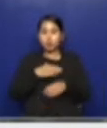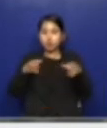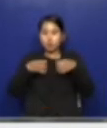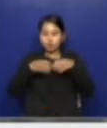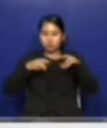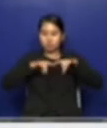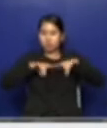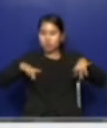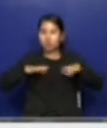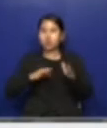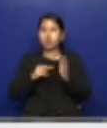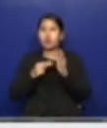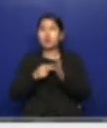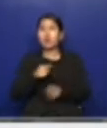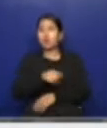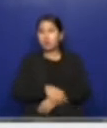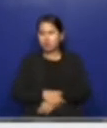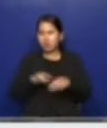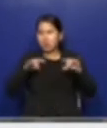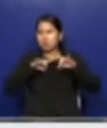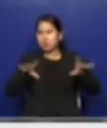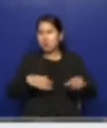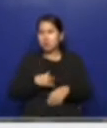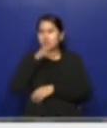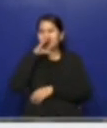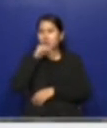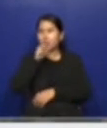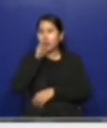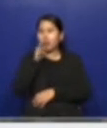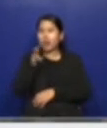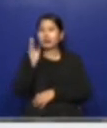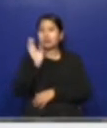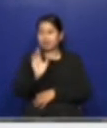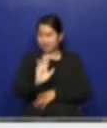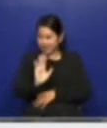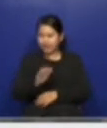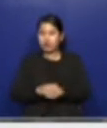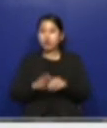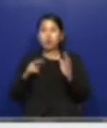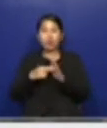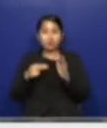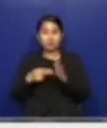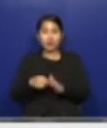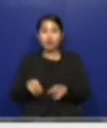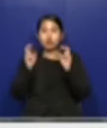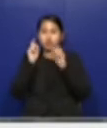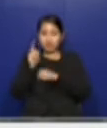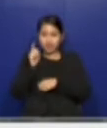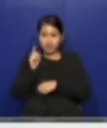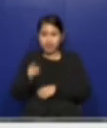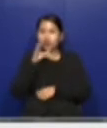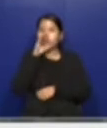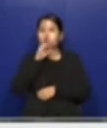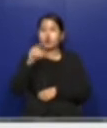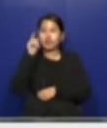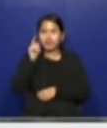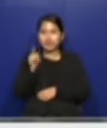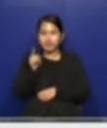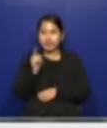านอาจจะคิดว่าฝ่ายค้านมติทุกเรื่องจริงไม่ใช่หรอกครับเอาความจริงมาพูดในสภา